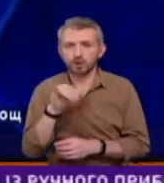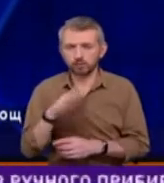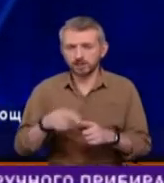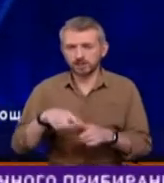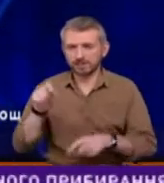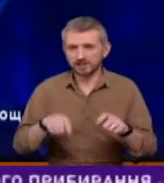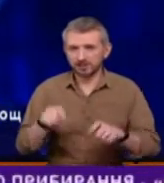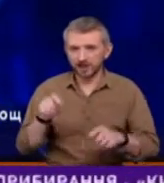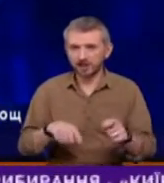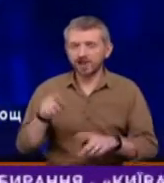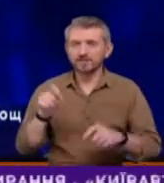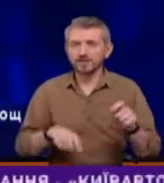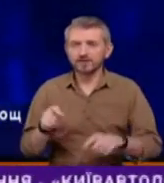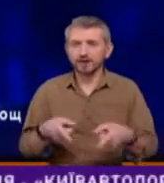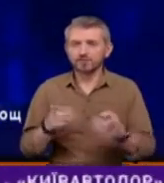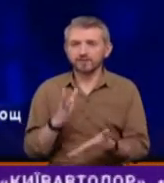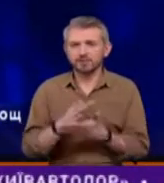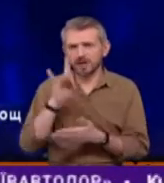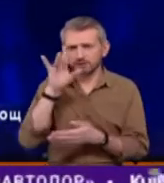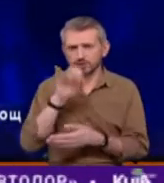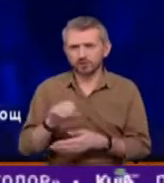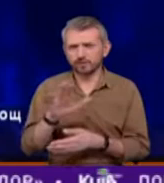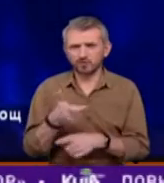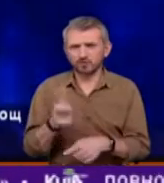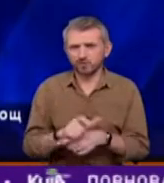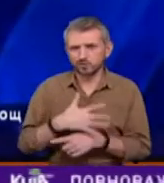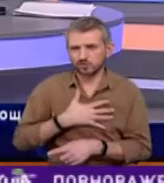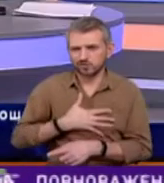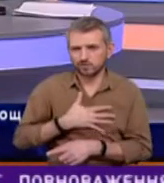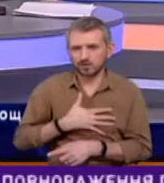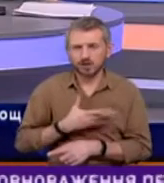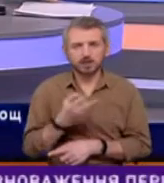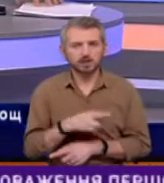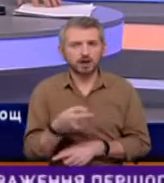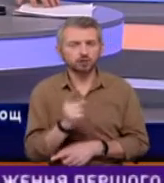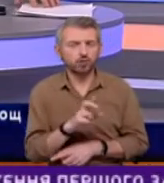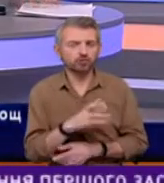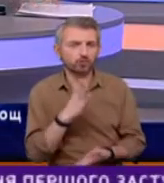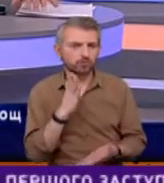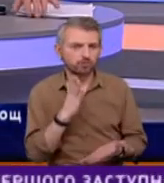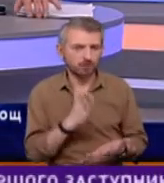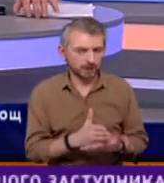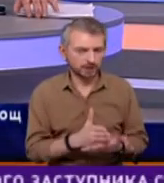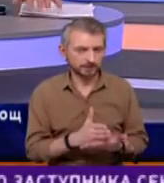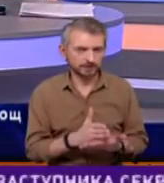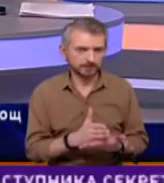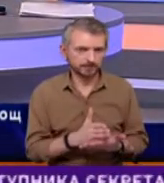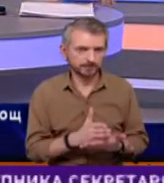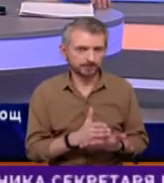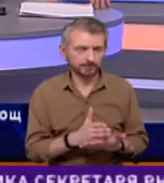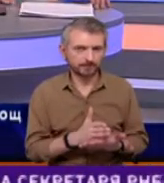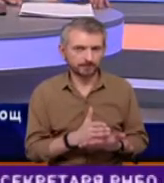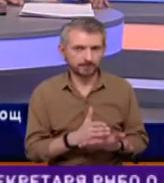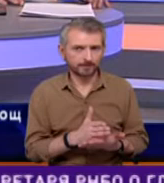фестиваль. Тому що фестиваль насправді має репутацію в Європі дуже сумнівного фестивалю. Для того, щоб мати піар